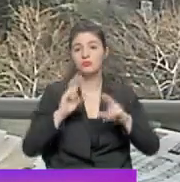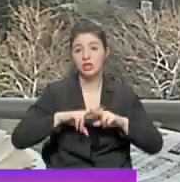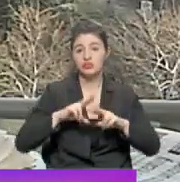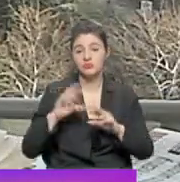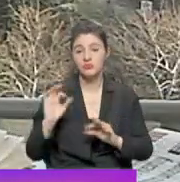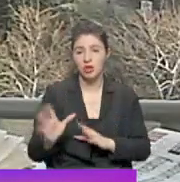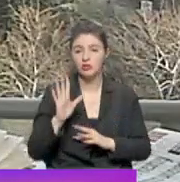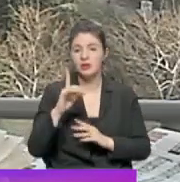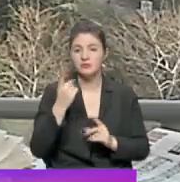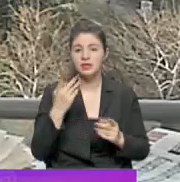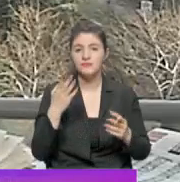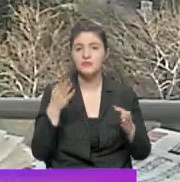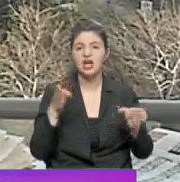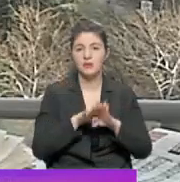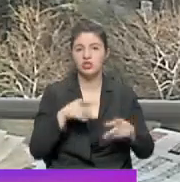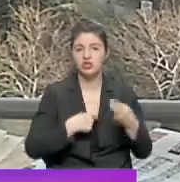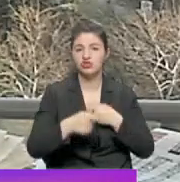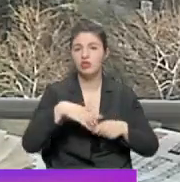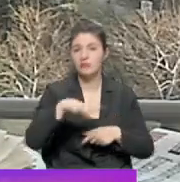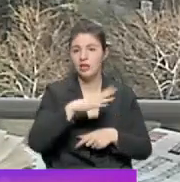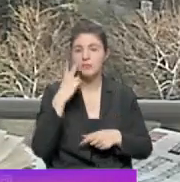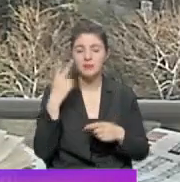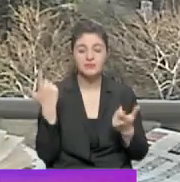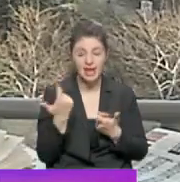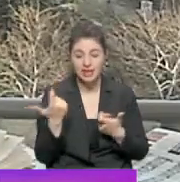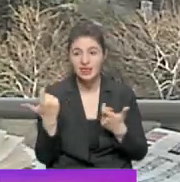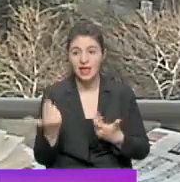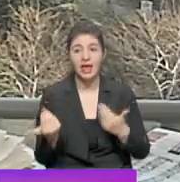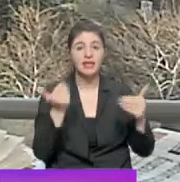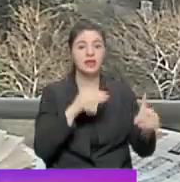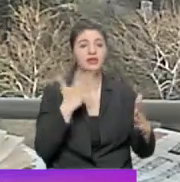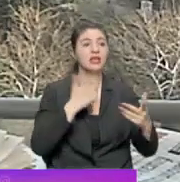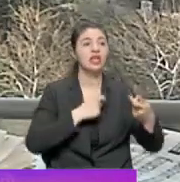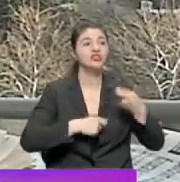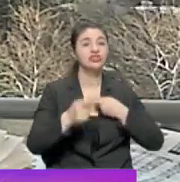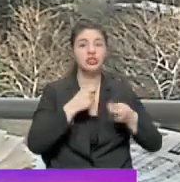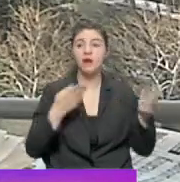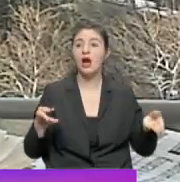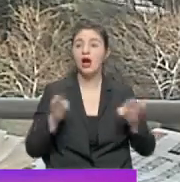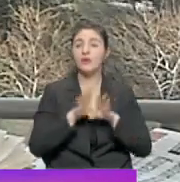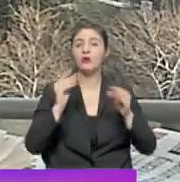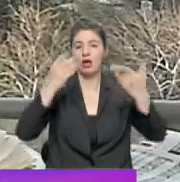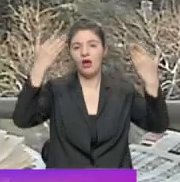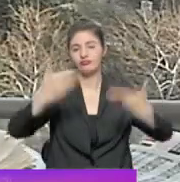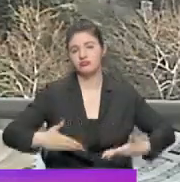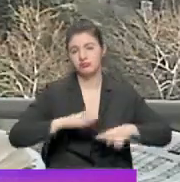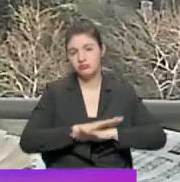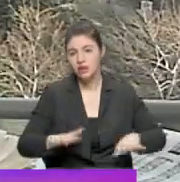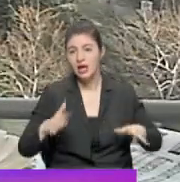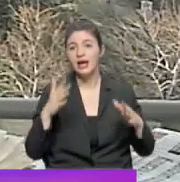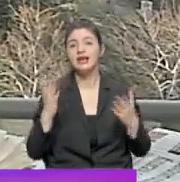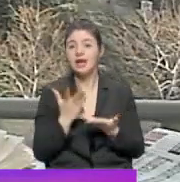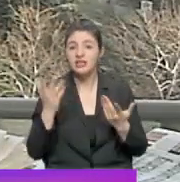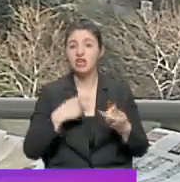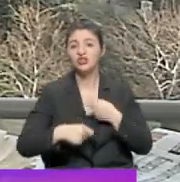zaman bir kapanan işletmelere de bakalım. Nereden nereye geldik? Ne kadar işletmemiz kapandı, kepenk indirildi? Ne